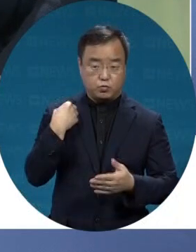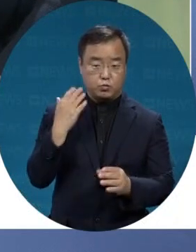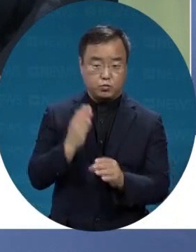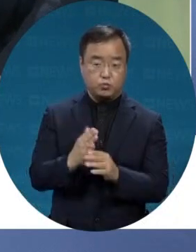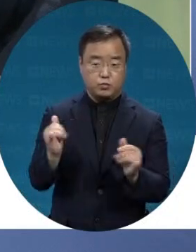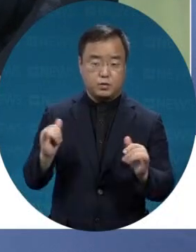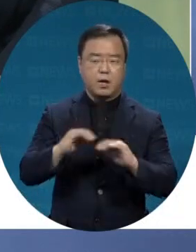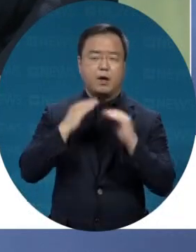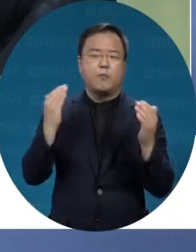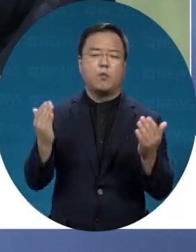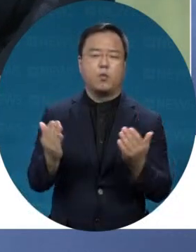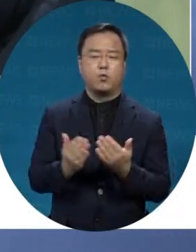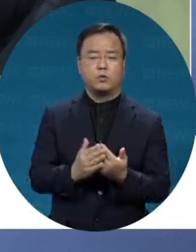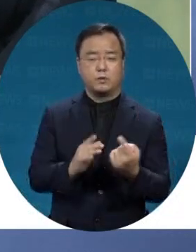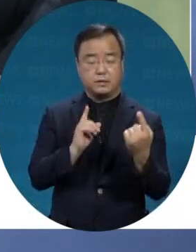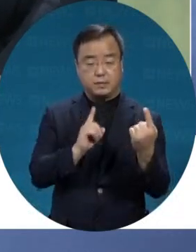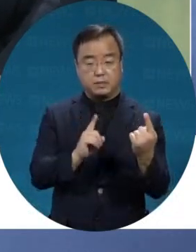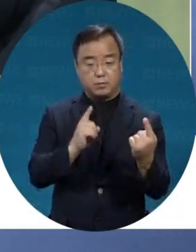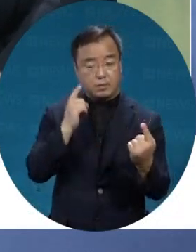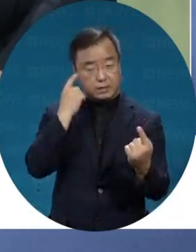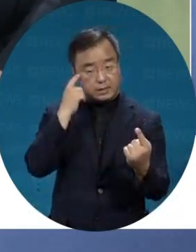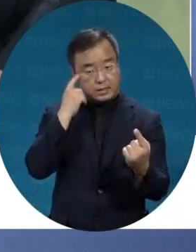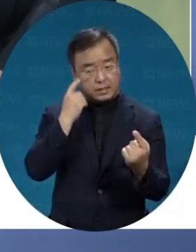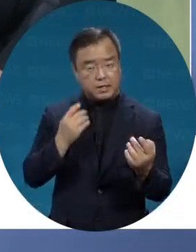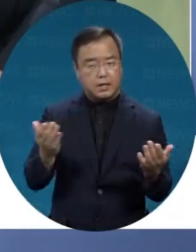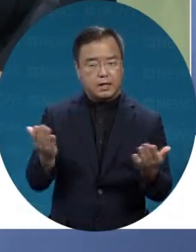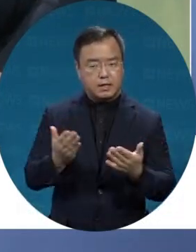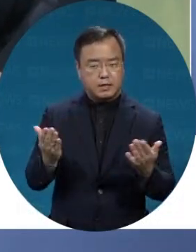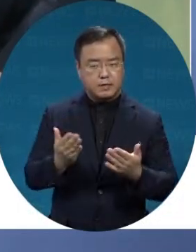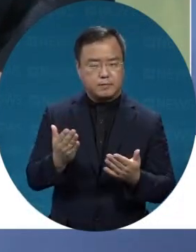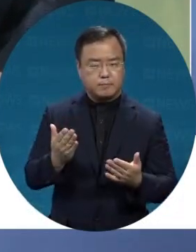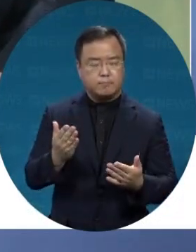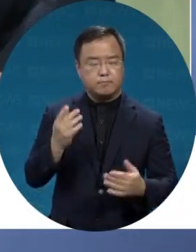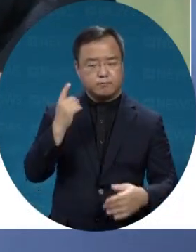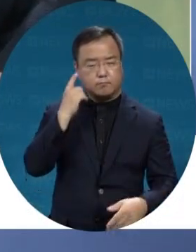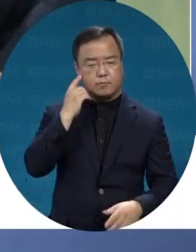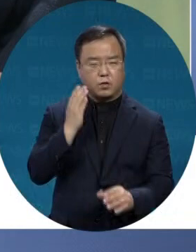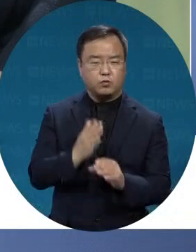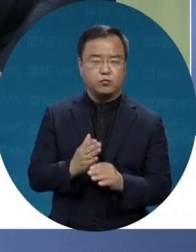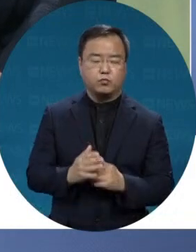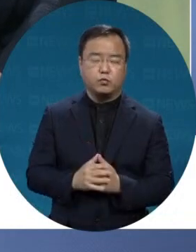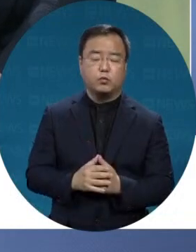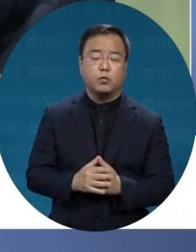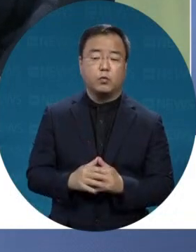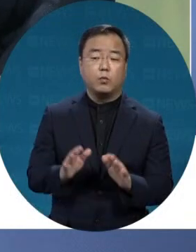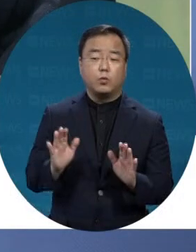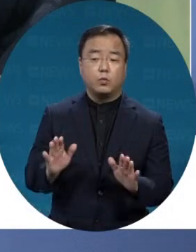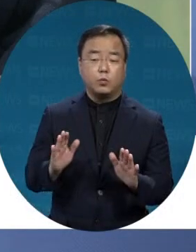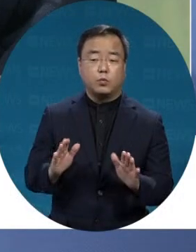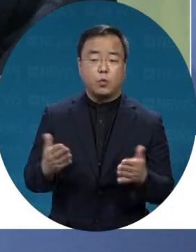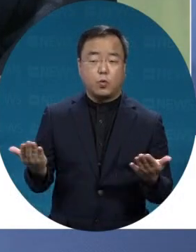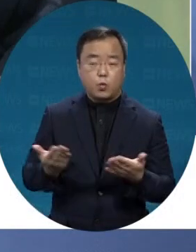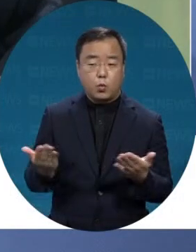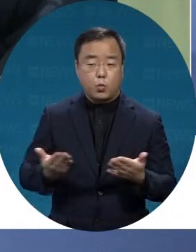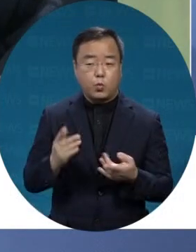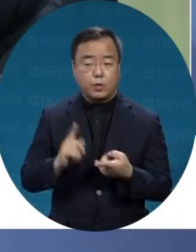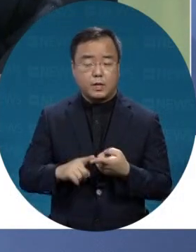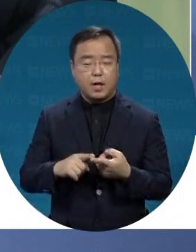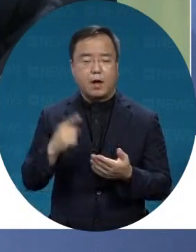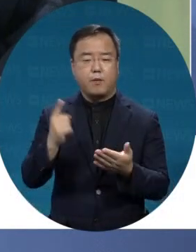모두를 그 대상으로 하는 것을 이제 요지 참고 있습니다 그리고 창작 노동에 대한 어떤